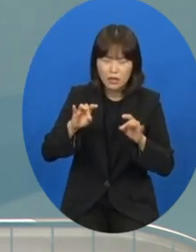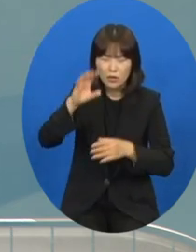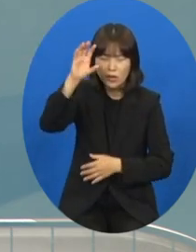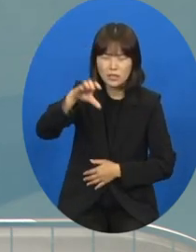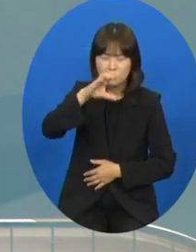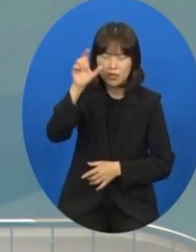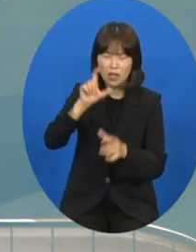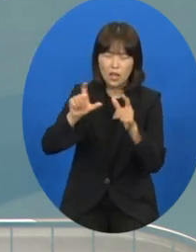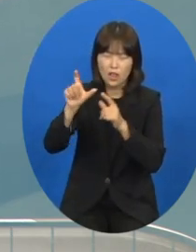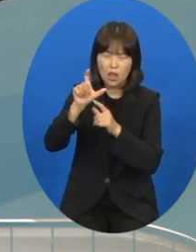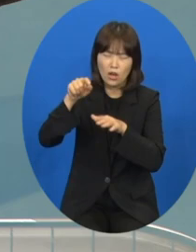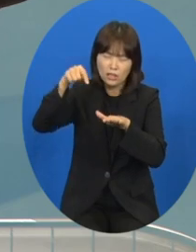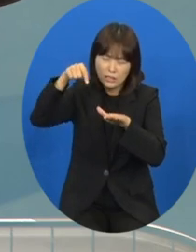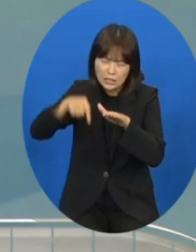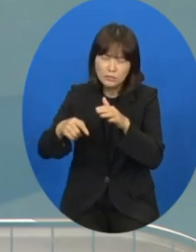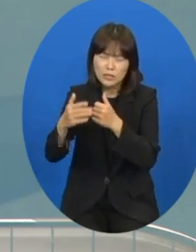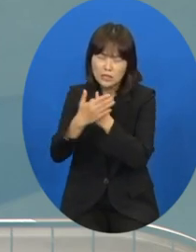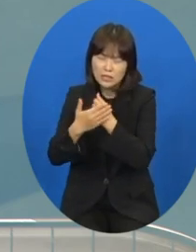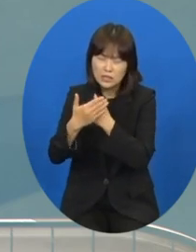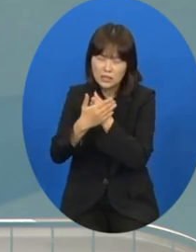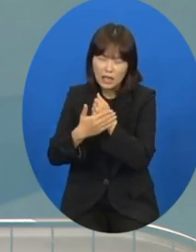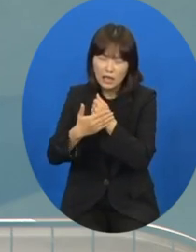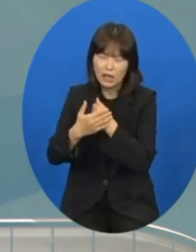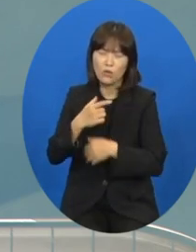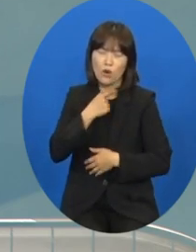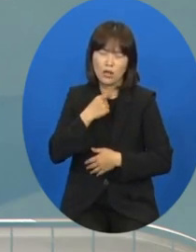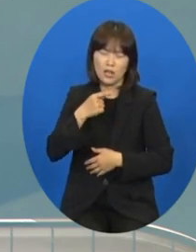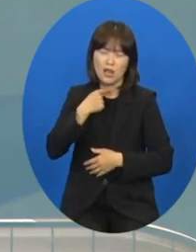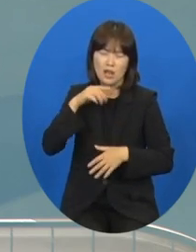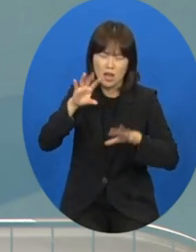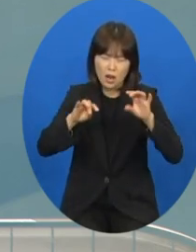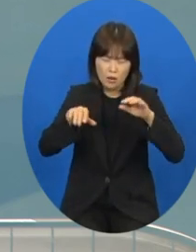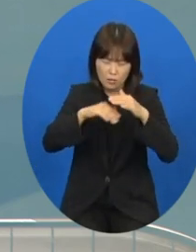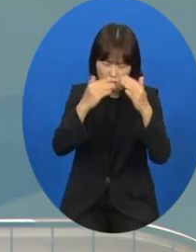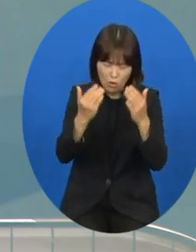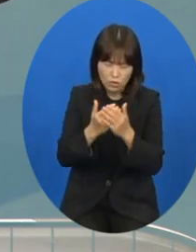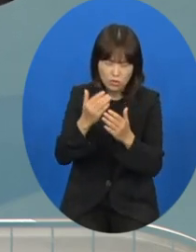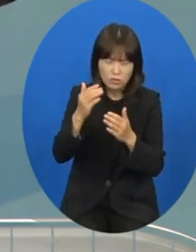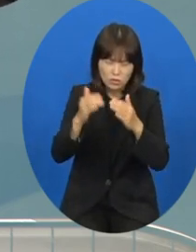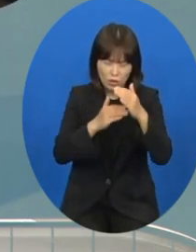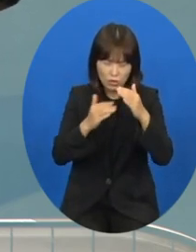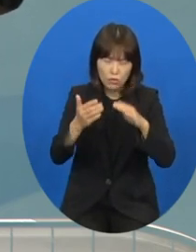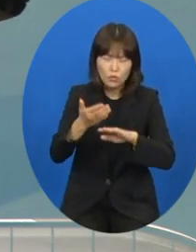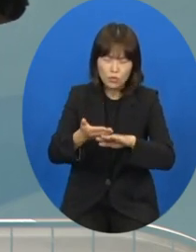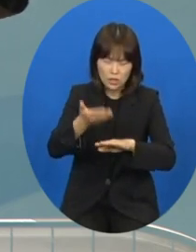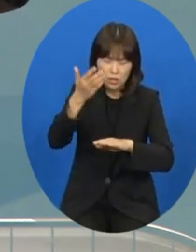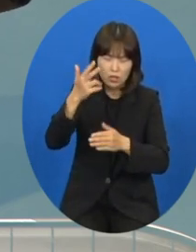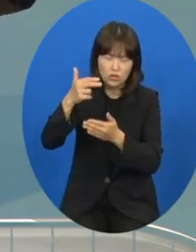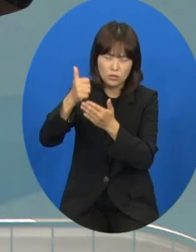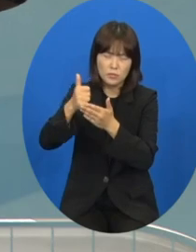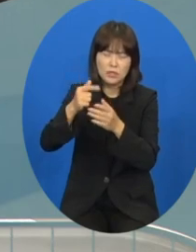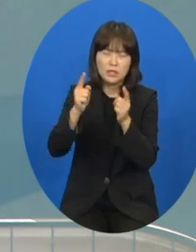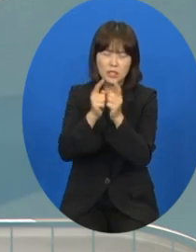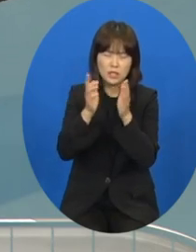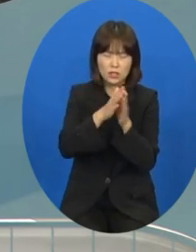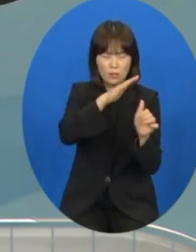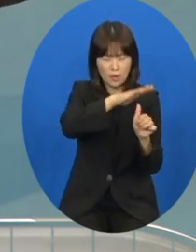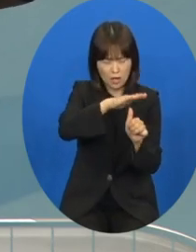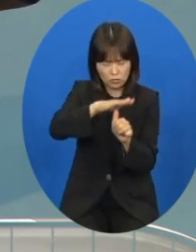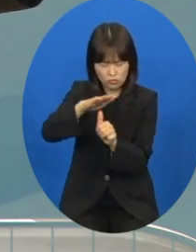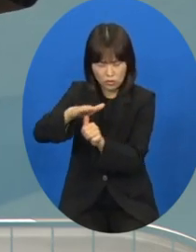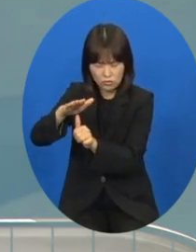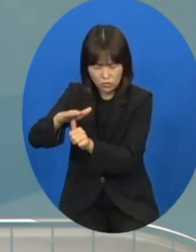깊은 은혜로 들어가기를 갈망하는 모든 성도들 위해 주님이 친히 일일이 손을 얹어 안수해